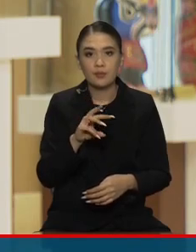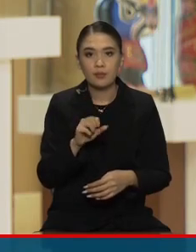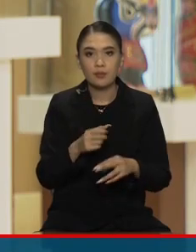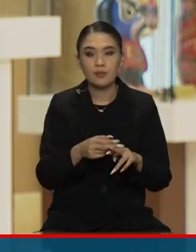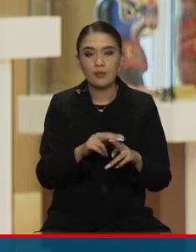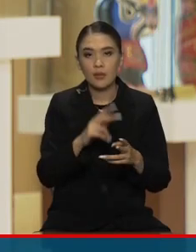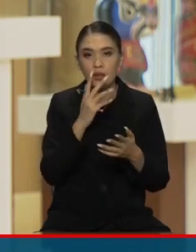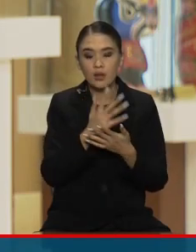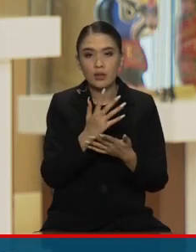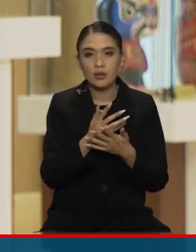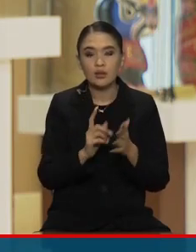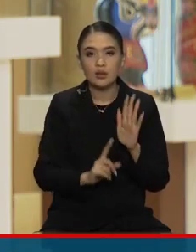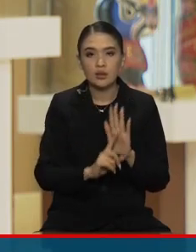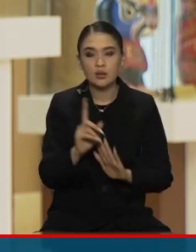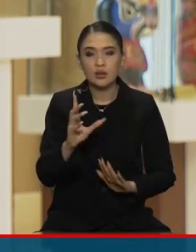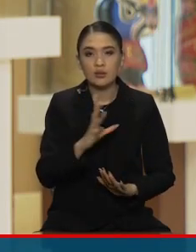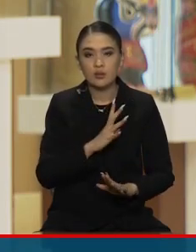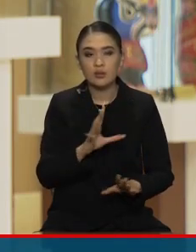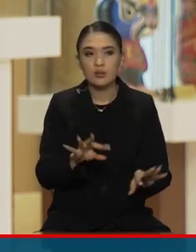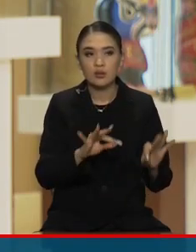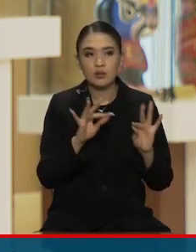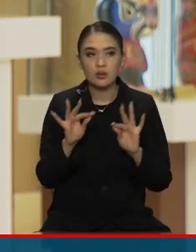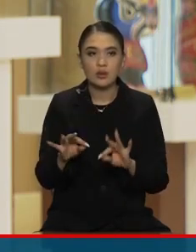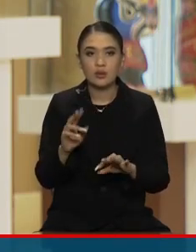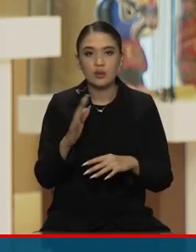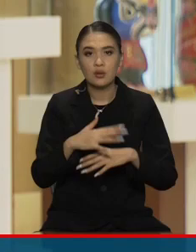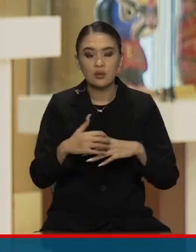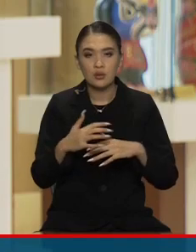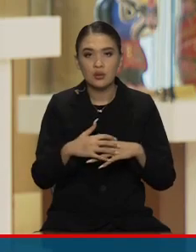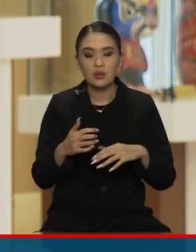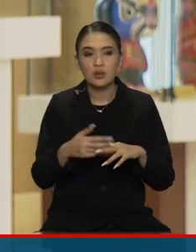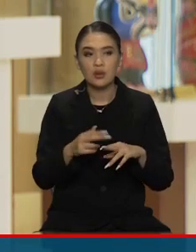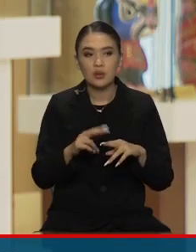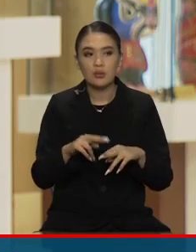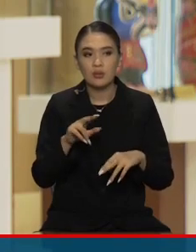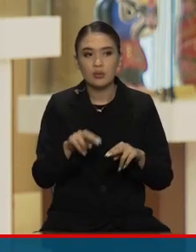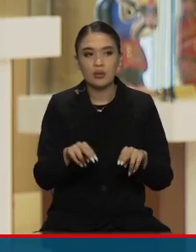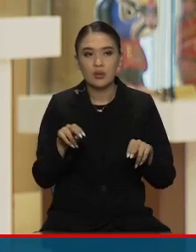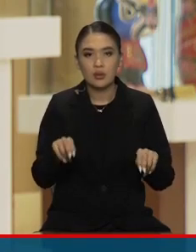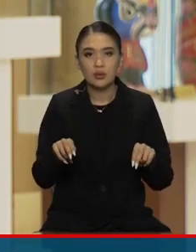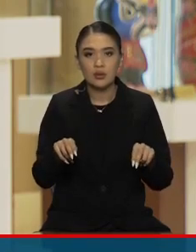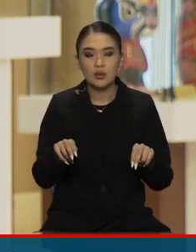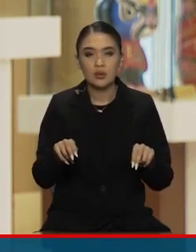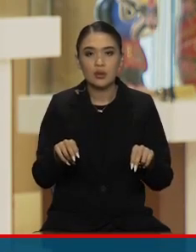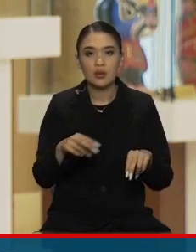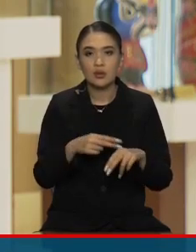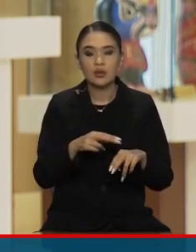уже начали устанавливаться кушать национальном партии резерватии